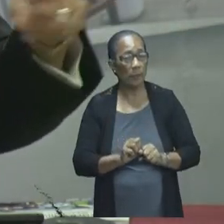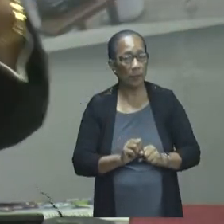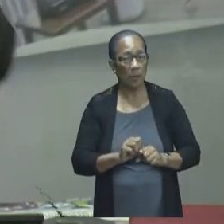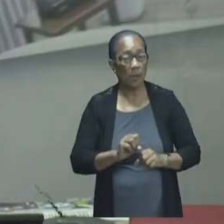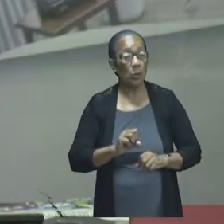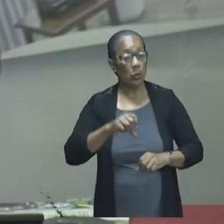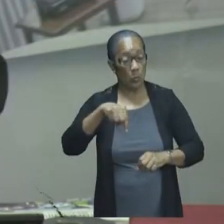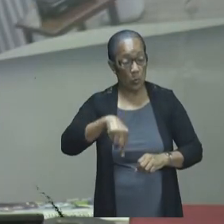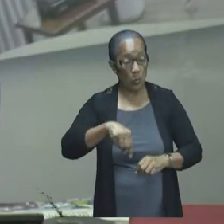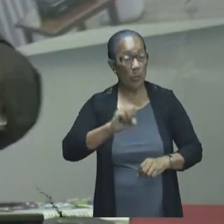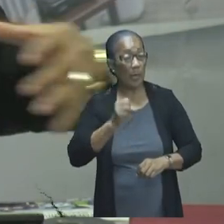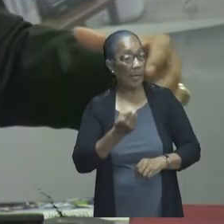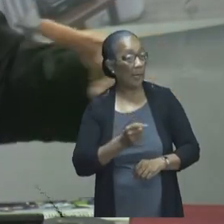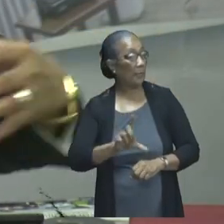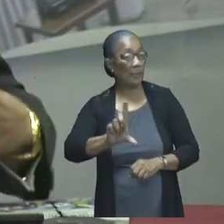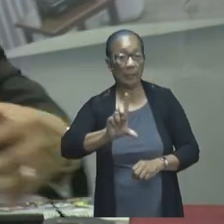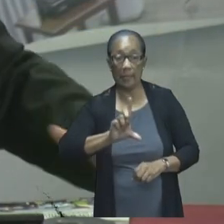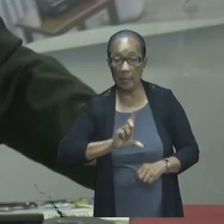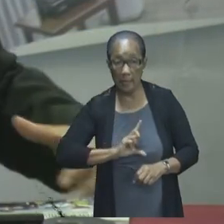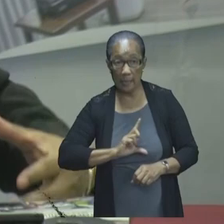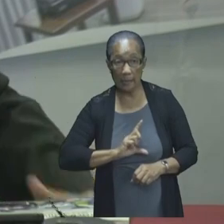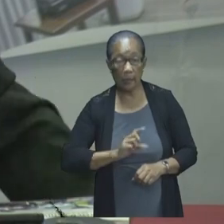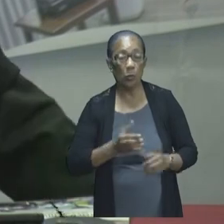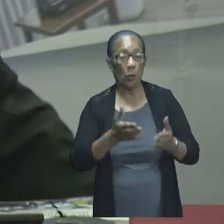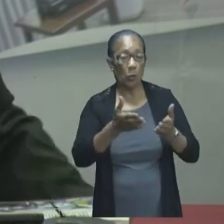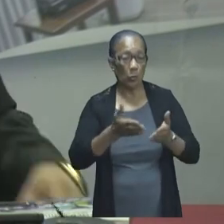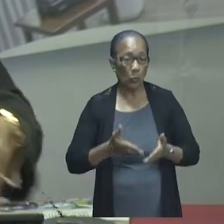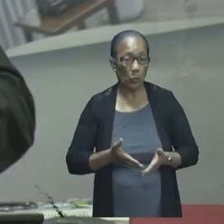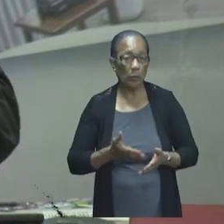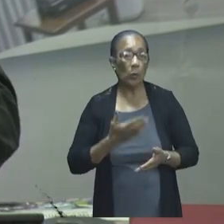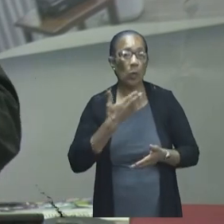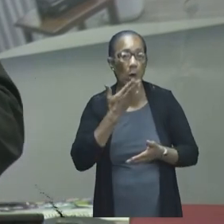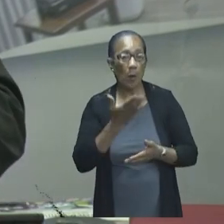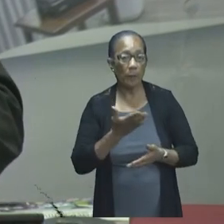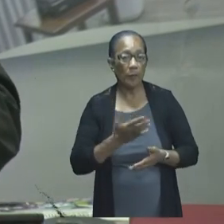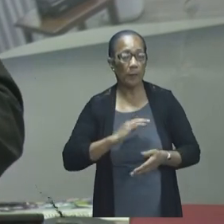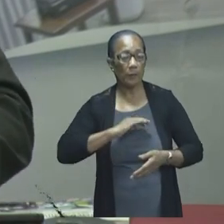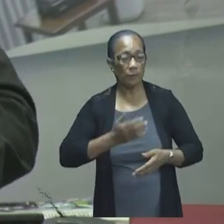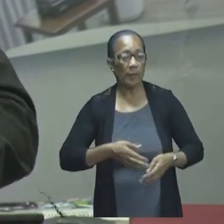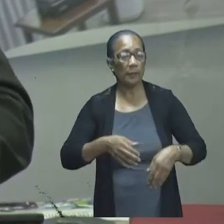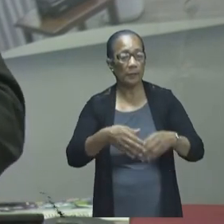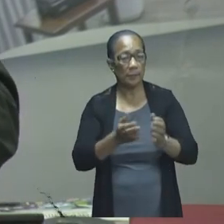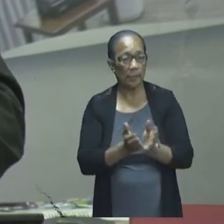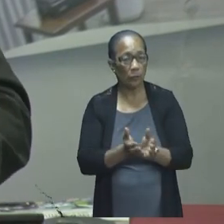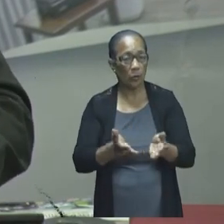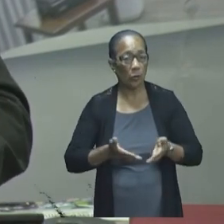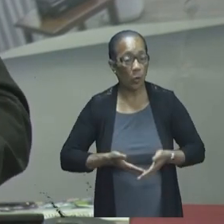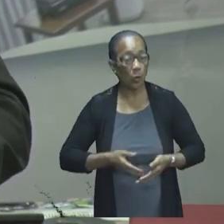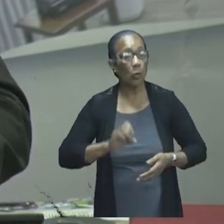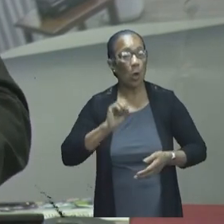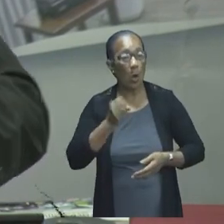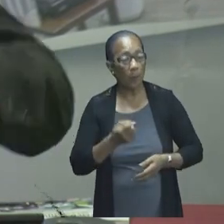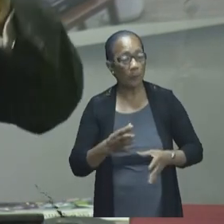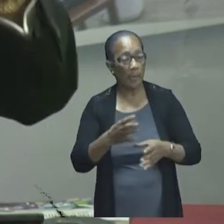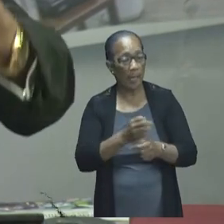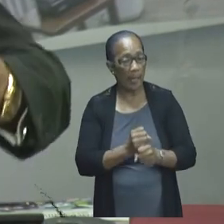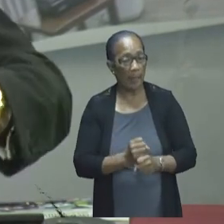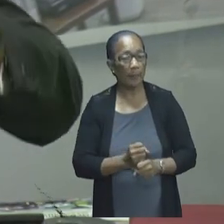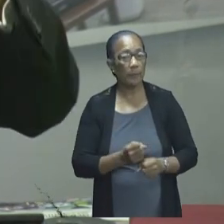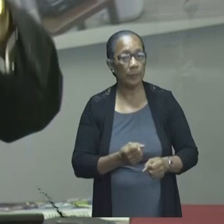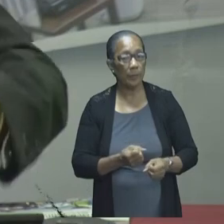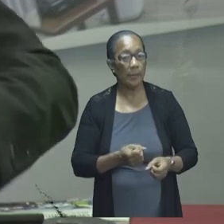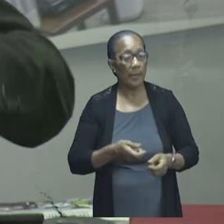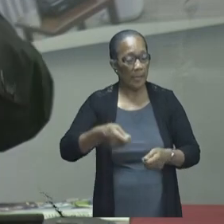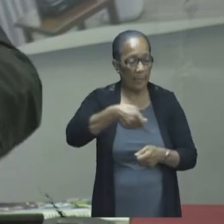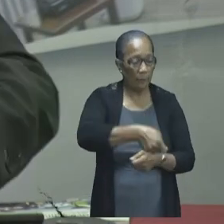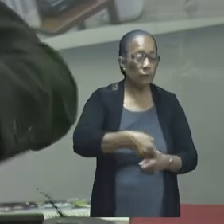lenen nodig de privater sector uit om te komen investeren hier zo maar zij mogen wij met vooraf geld hij iemand investeer ali moeten was staat